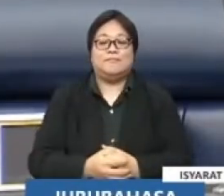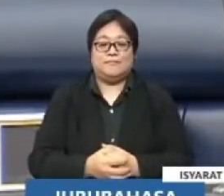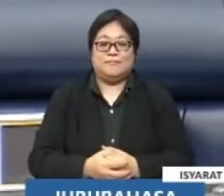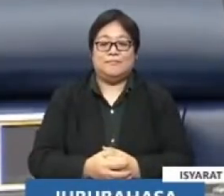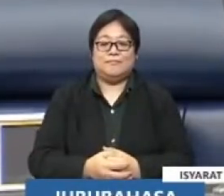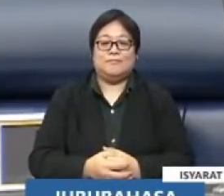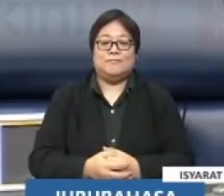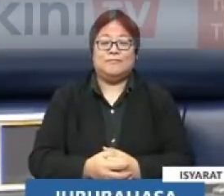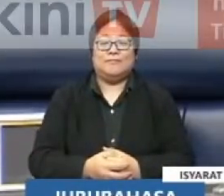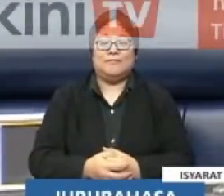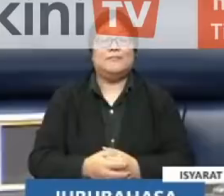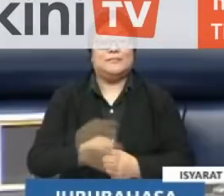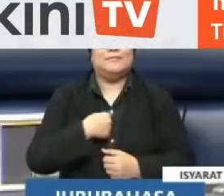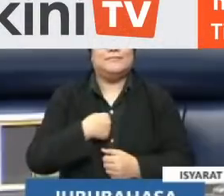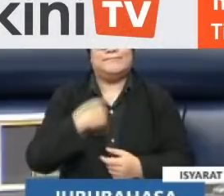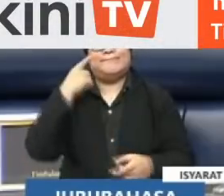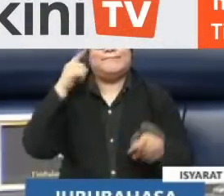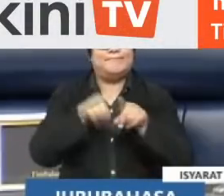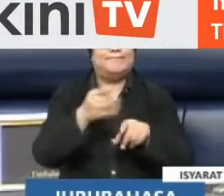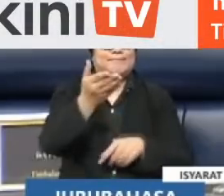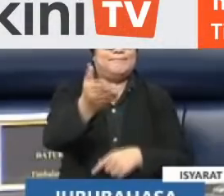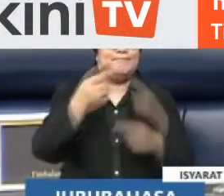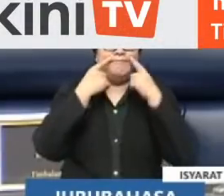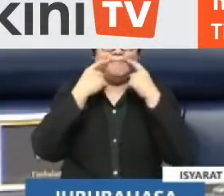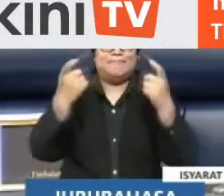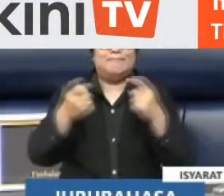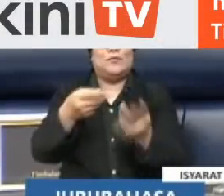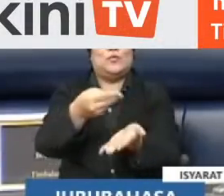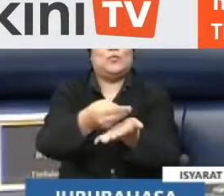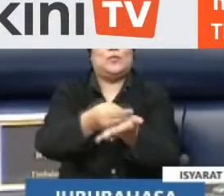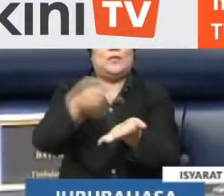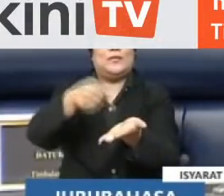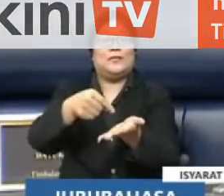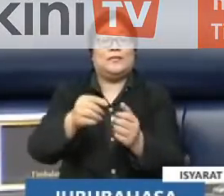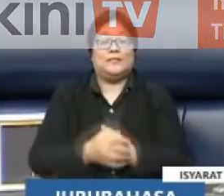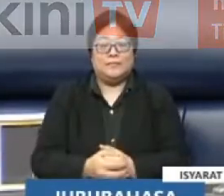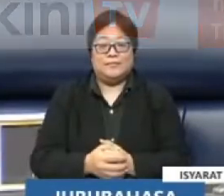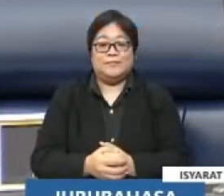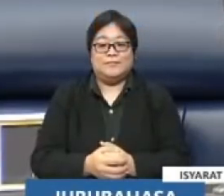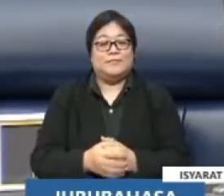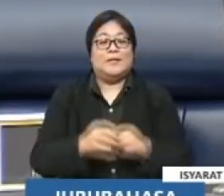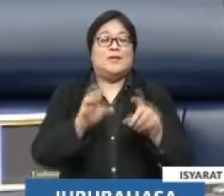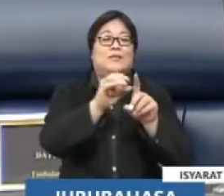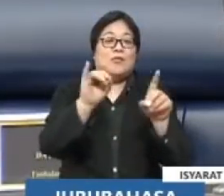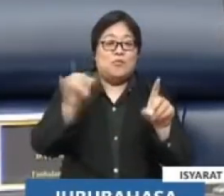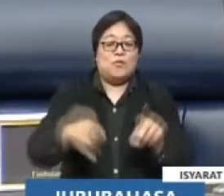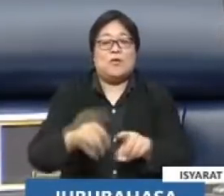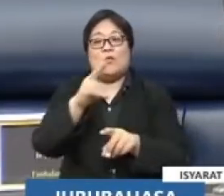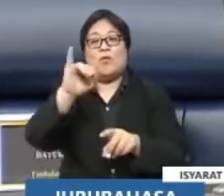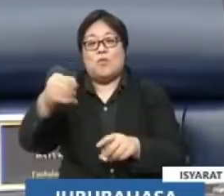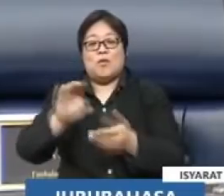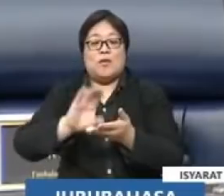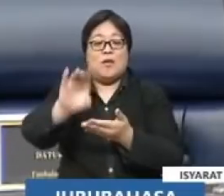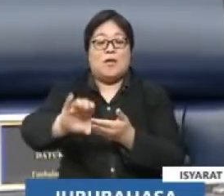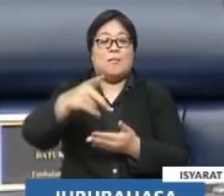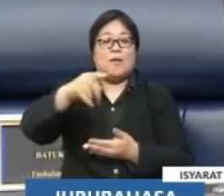Saya pun sependapat dengan Johor Bahru, iaitu duit RM160 juta ataupun RM200 juta yang dipotongkan untuk pilihan